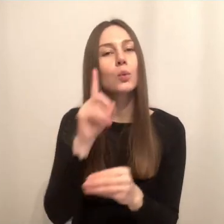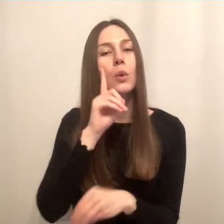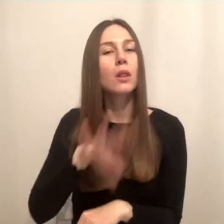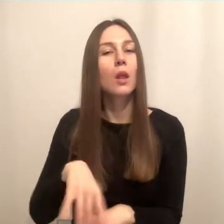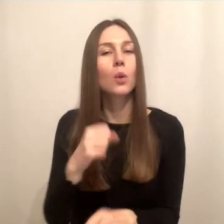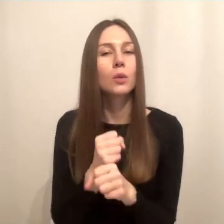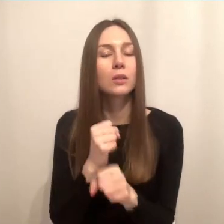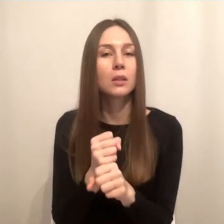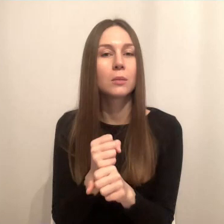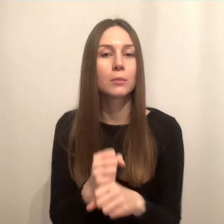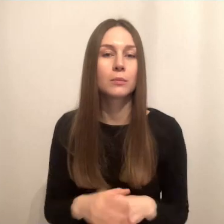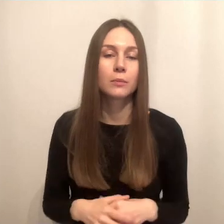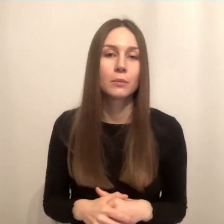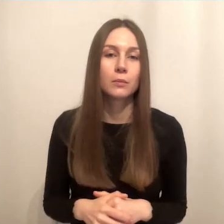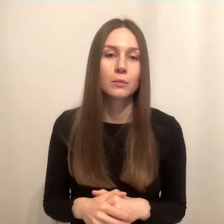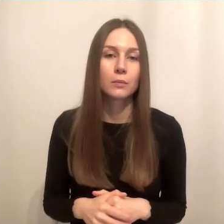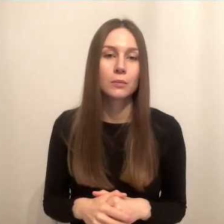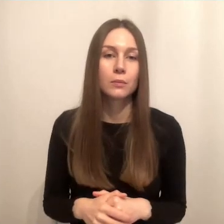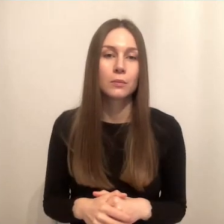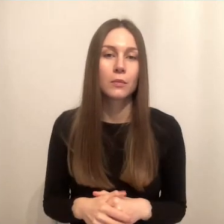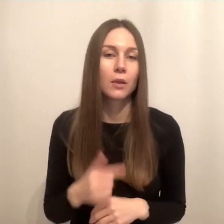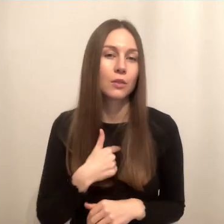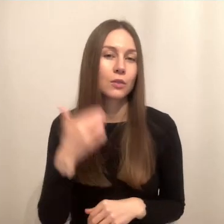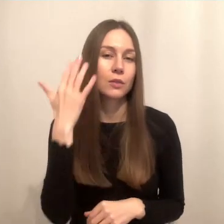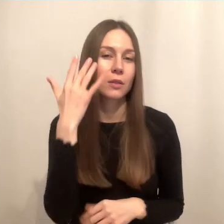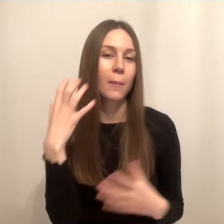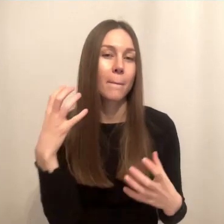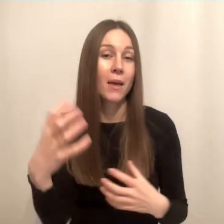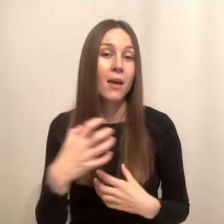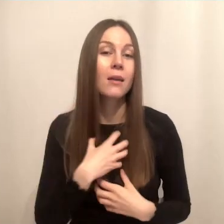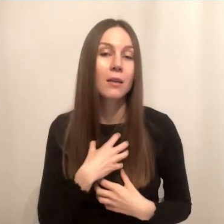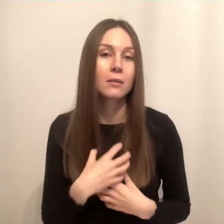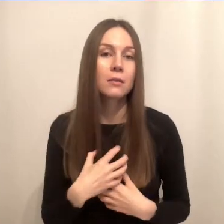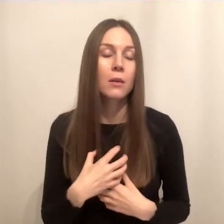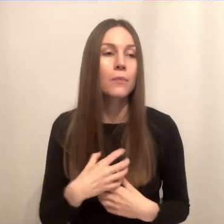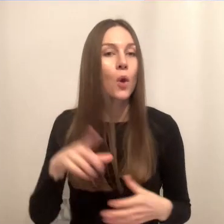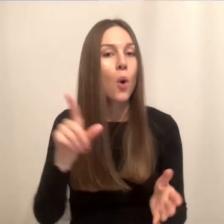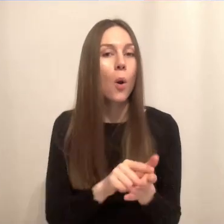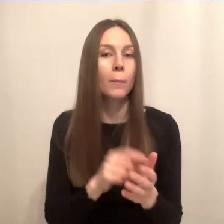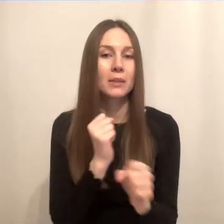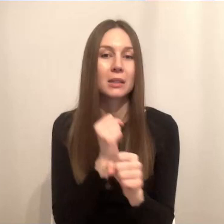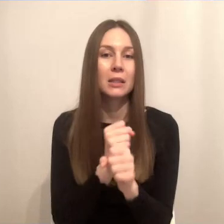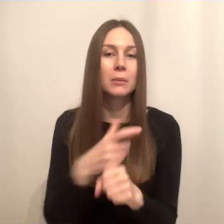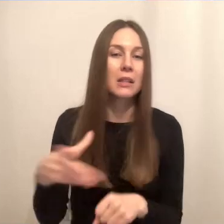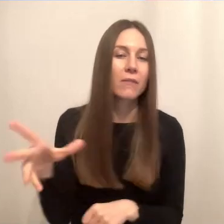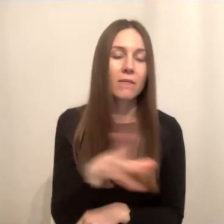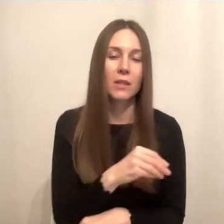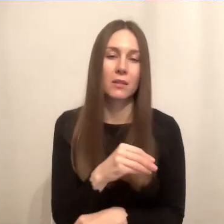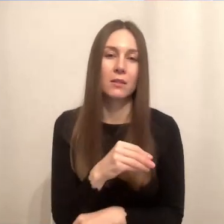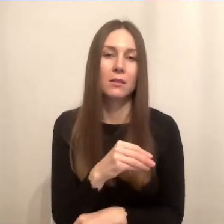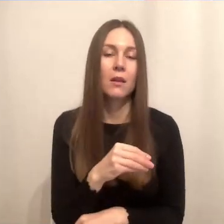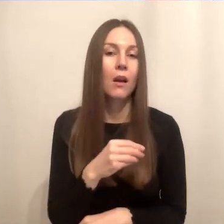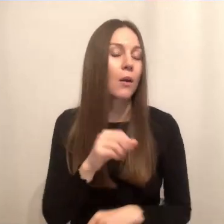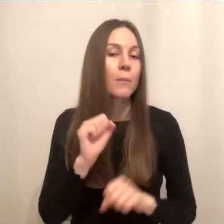jėga? Aš galvoju, meras turėtų mokėti dirbti su visom politinėm jėgom ir aš tikrai galiu drąsiai